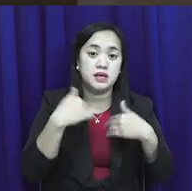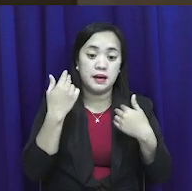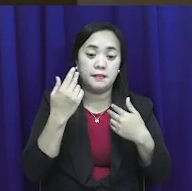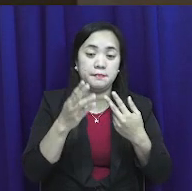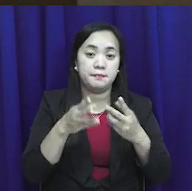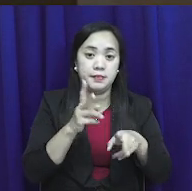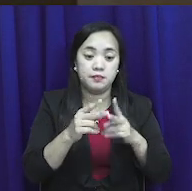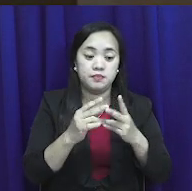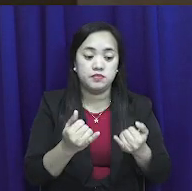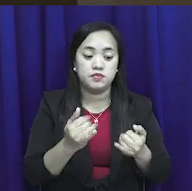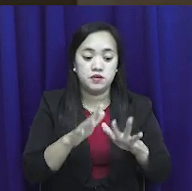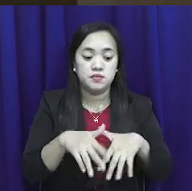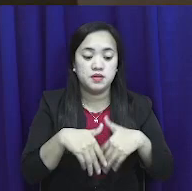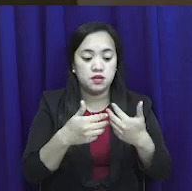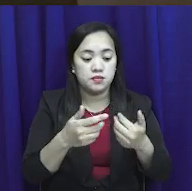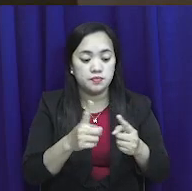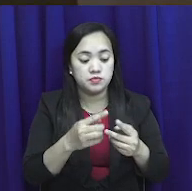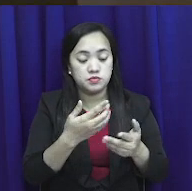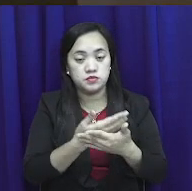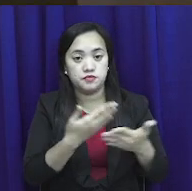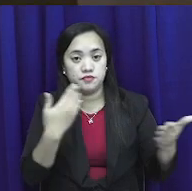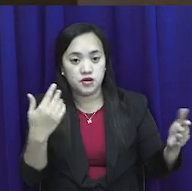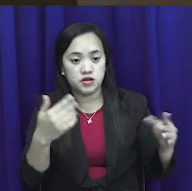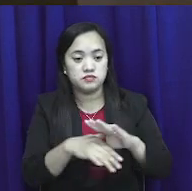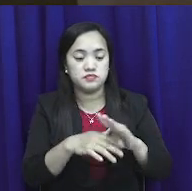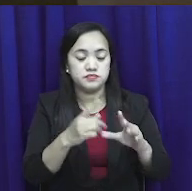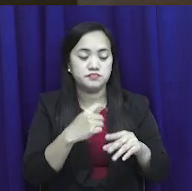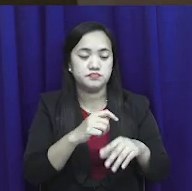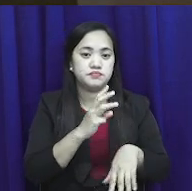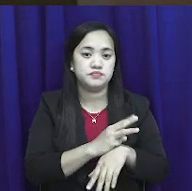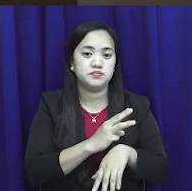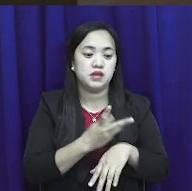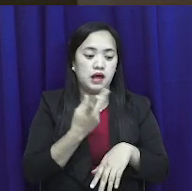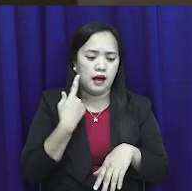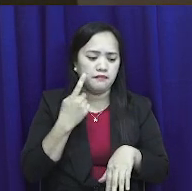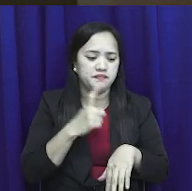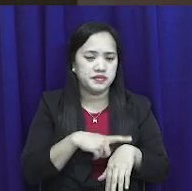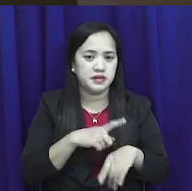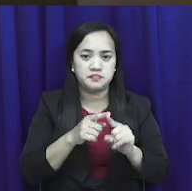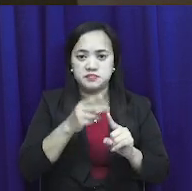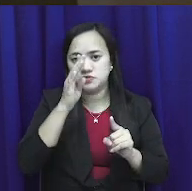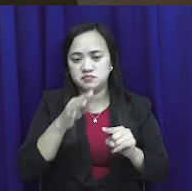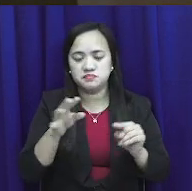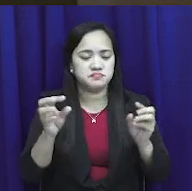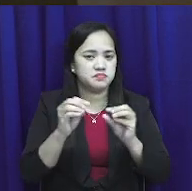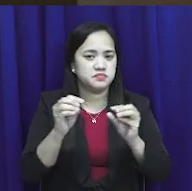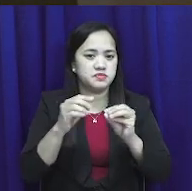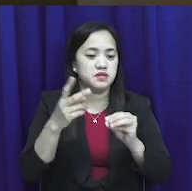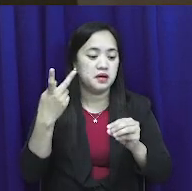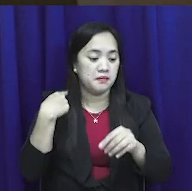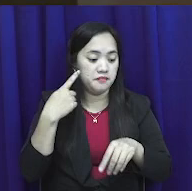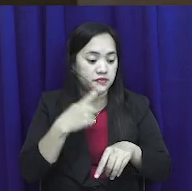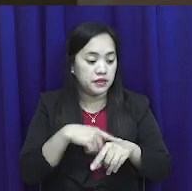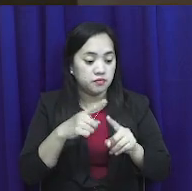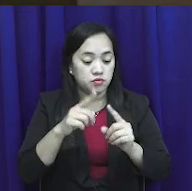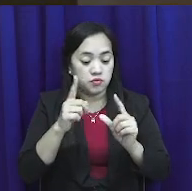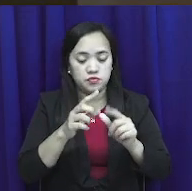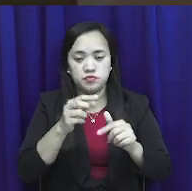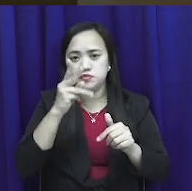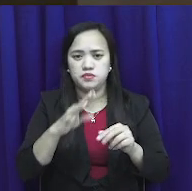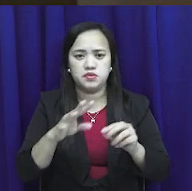Kamusta yung mga anak Amen may panahon ba sa Diyos mm may panahon ba sa salita ng